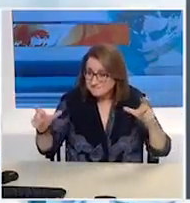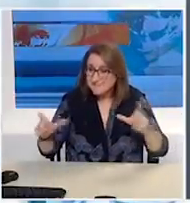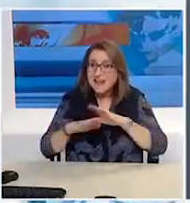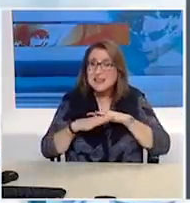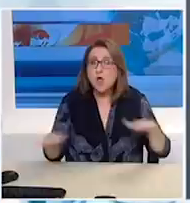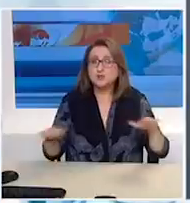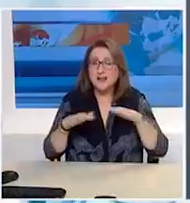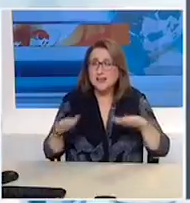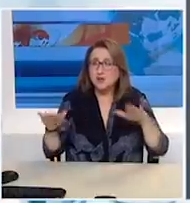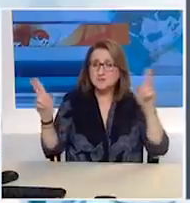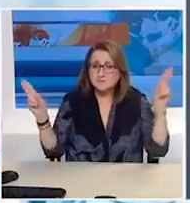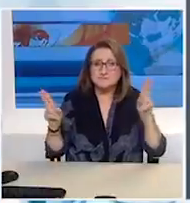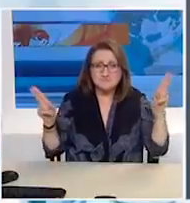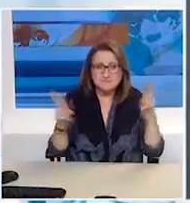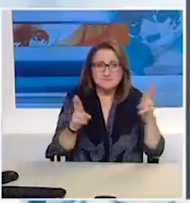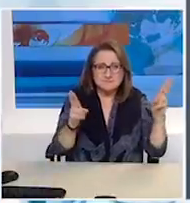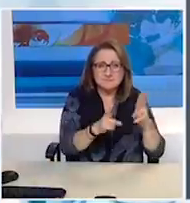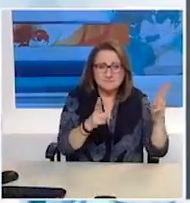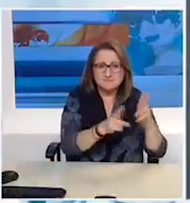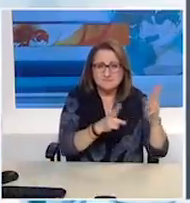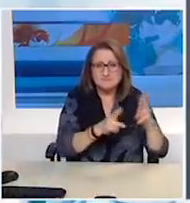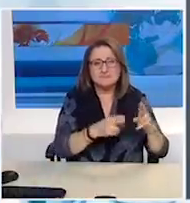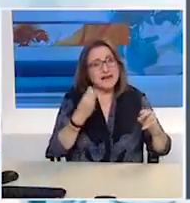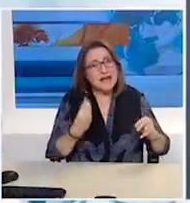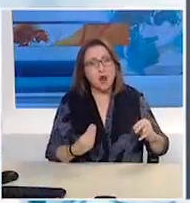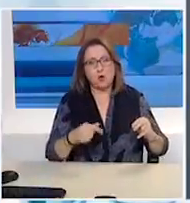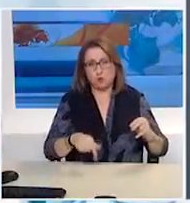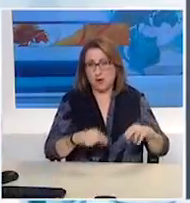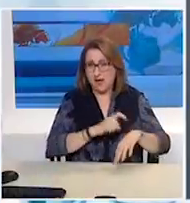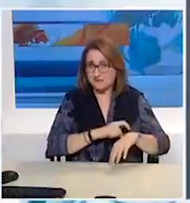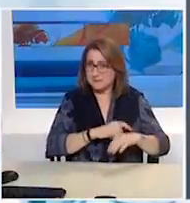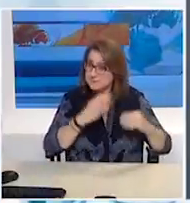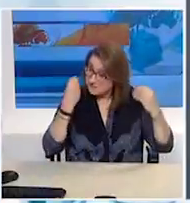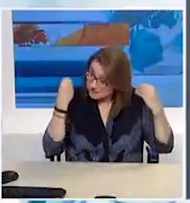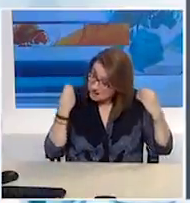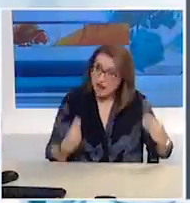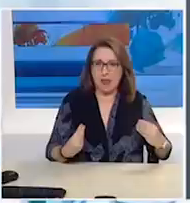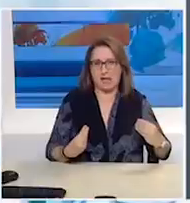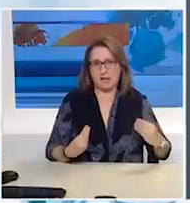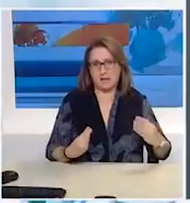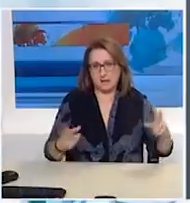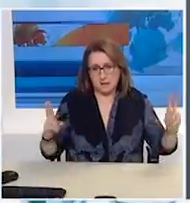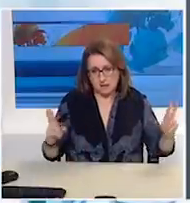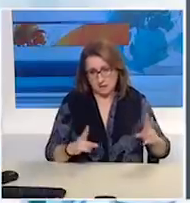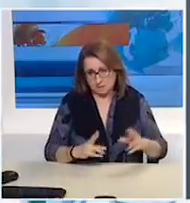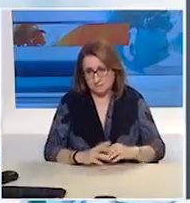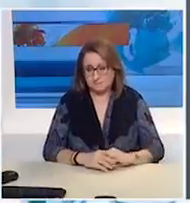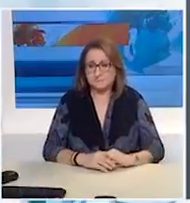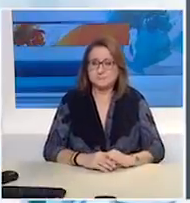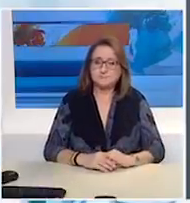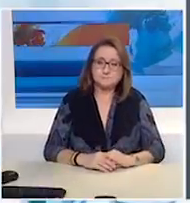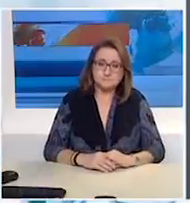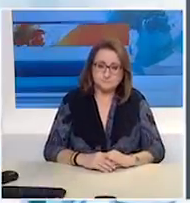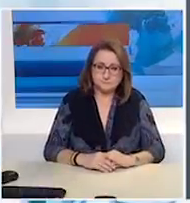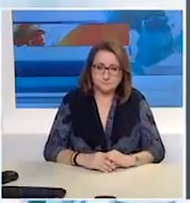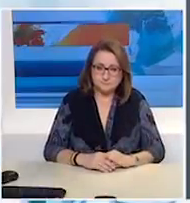να περιορίζεται η επιδημία και να παραμένουμε σε αυτό το καλό επίπεδο. Σίγουρα δεν τέλειωσε. Γιατί δεν τέλειωσε? Γιατί ο ιός υπάρχει. Και γι' αυτό